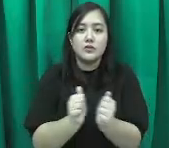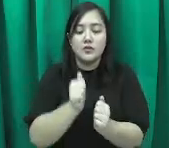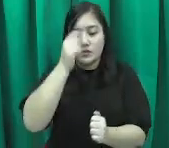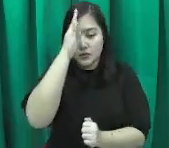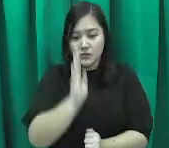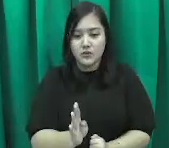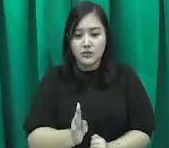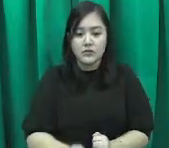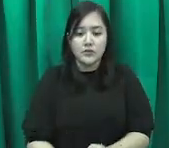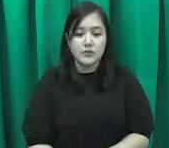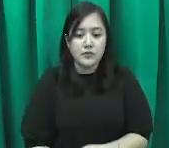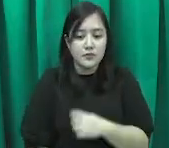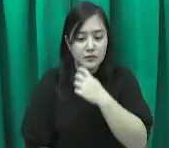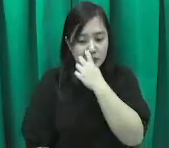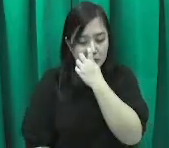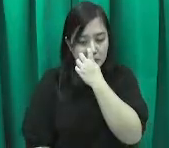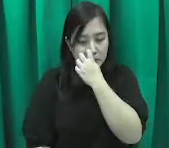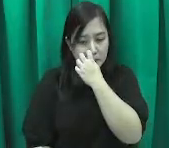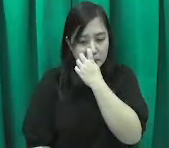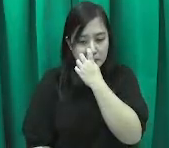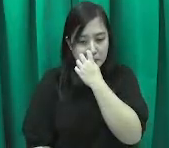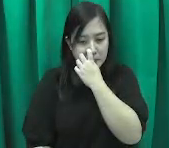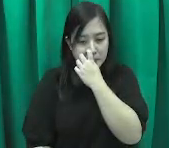yung responsibility. Yeah. Yeah. So independent